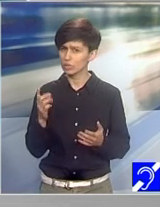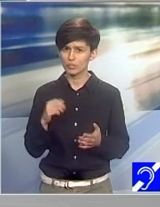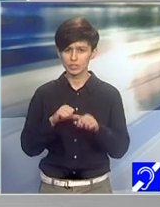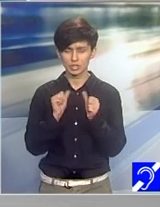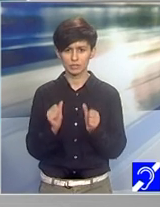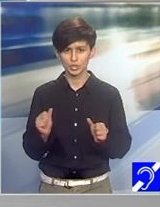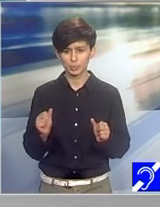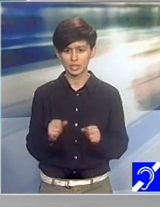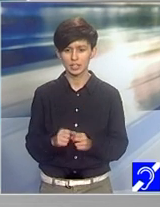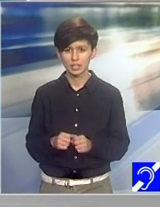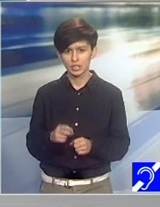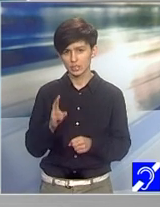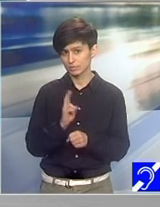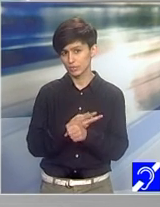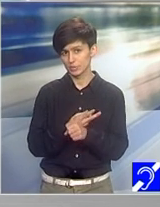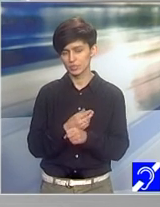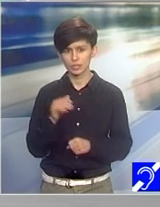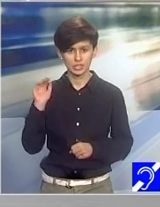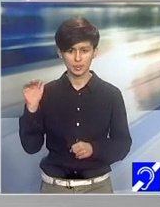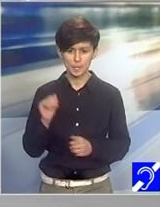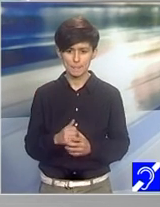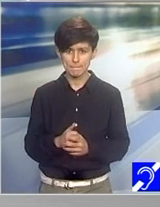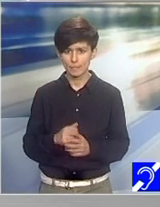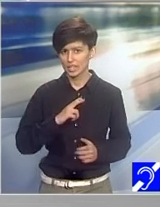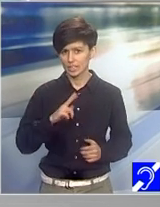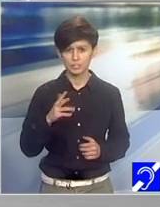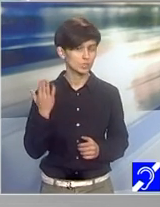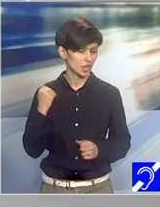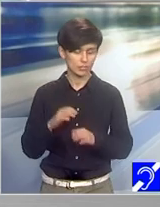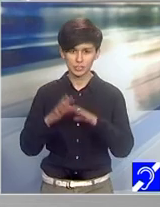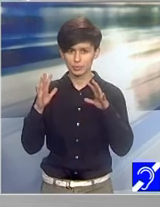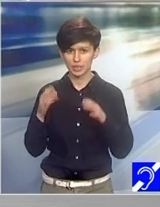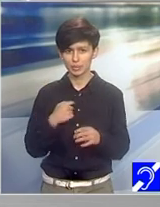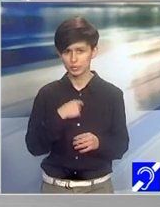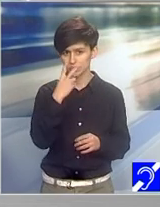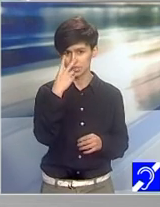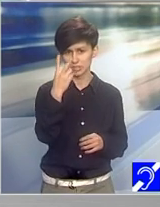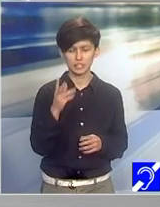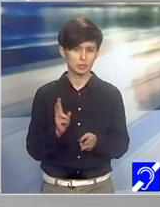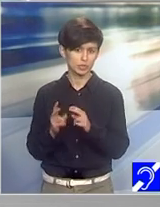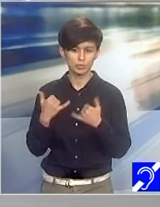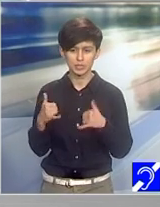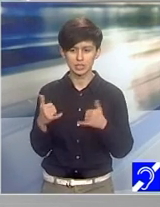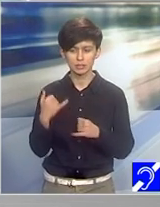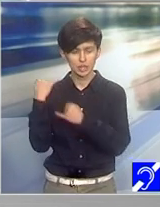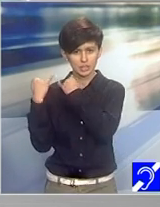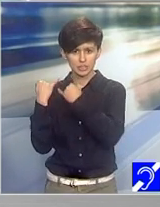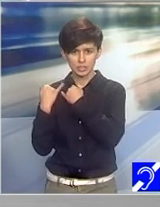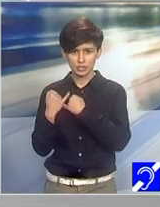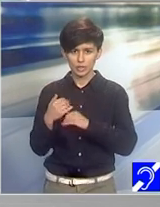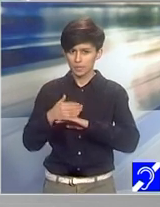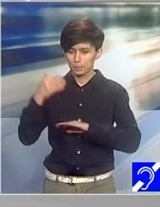de atunci sau în diplomația? Riscurile erau mari, sigur că da. Ne puteam trezi așa cum s-a întâmplat în istorie până atunci și de